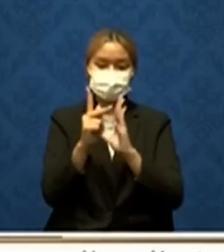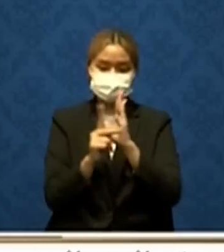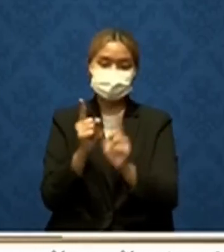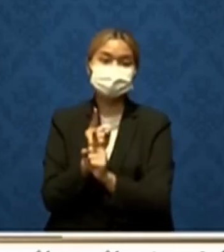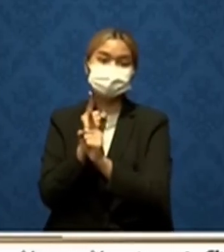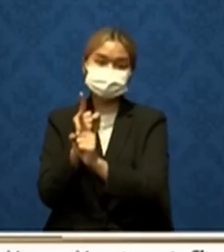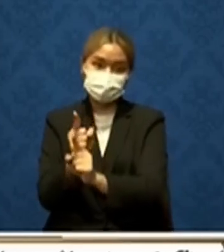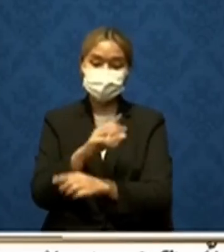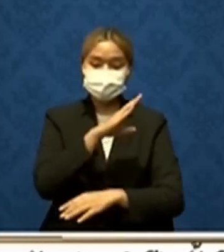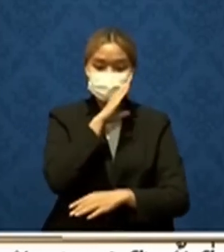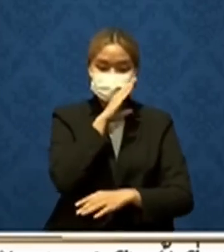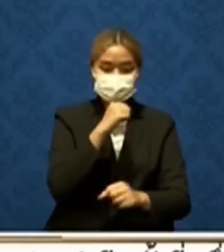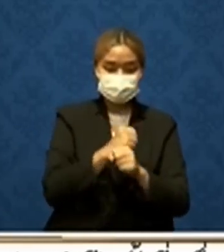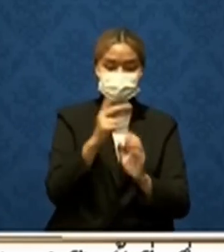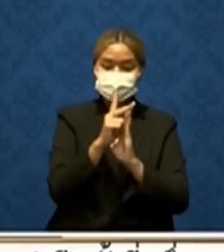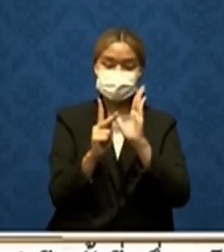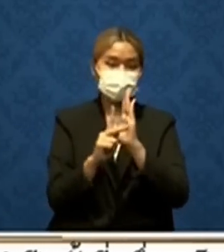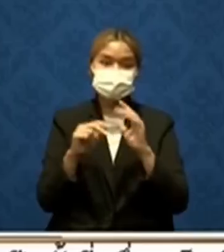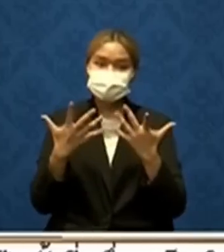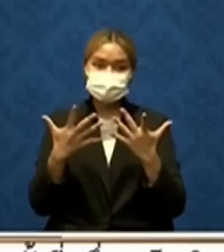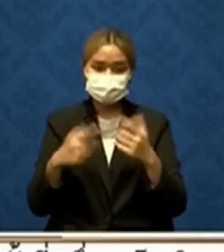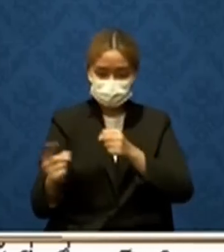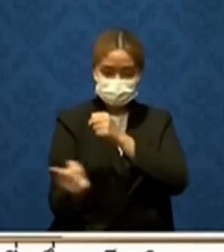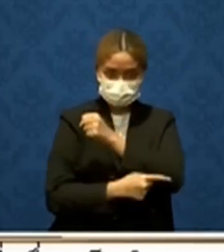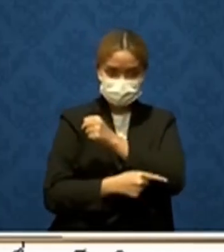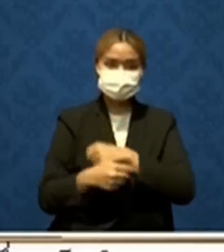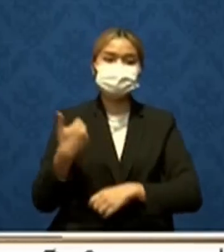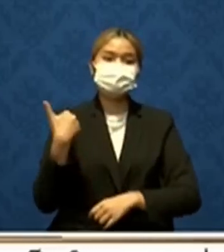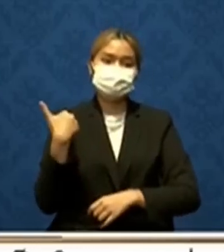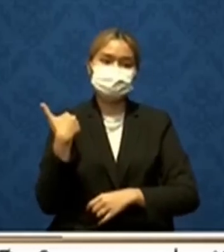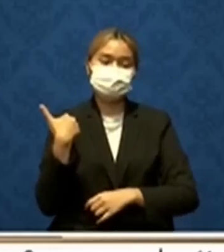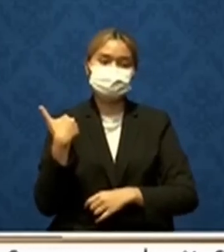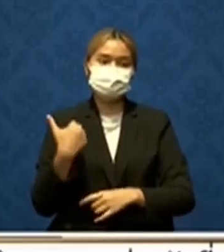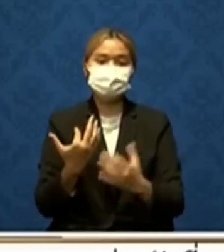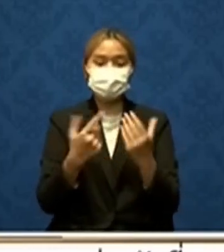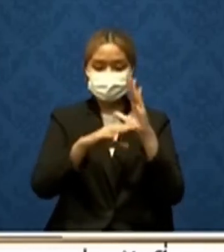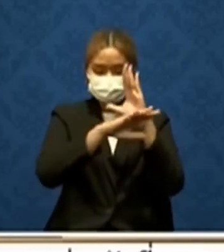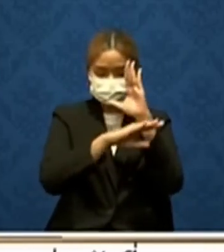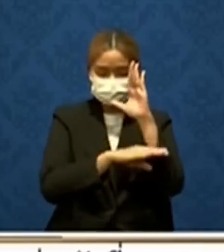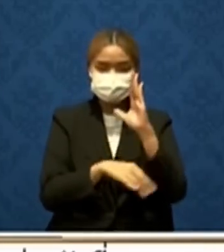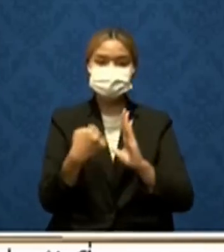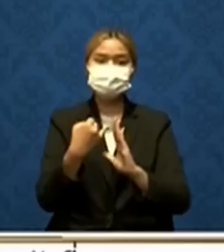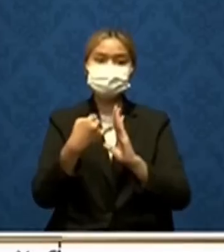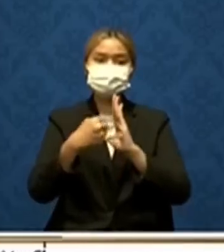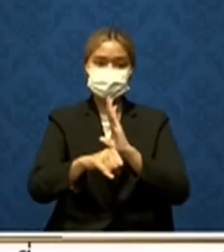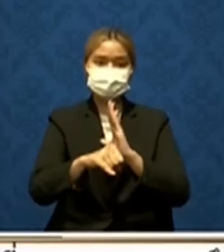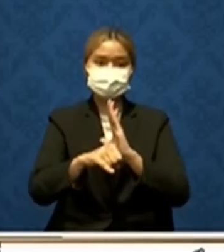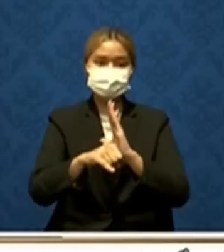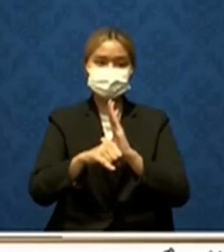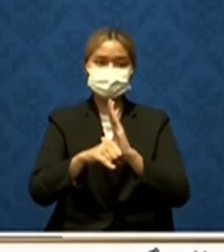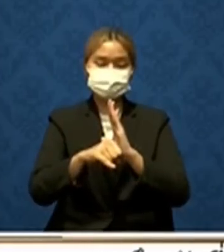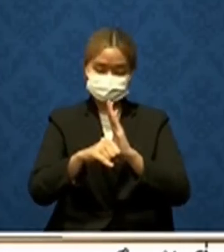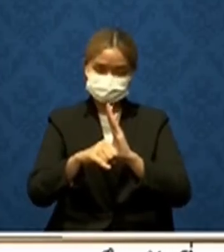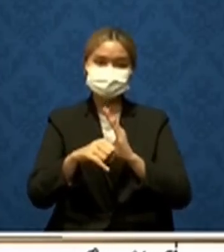โทษกระบวนการทำลงโทษเนี่ยก็ผิดขั้นตอนแล้วก็จะกลายเป็นช่องว่าง